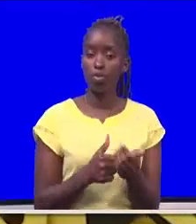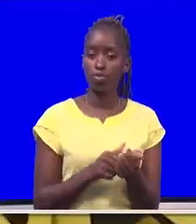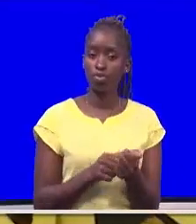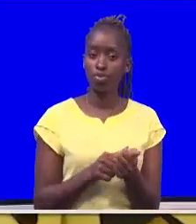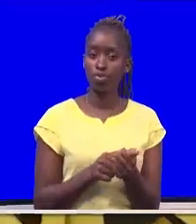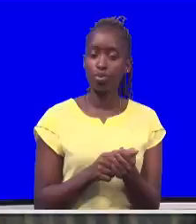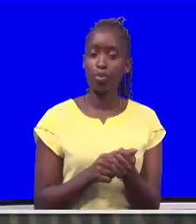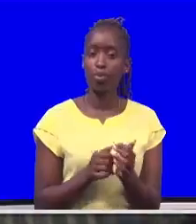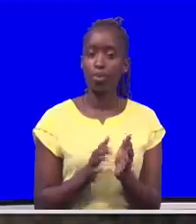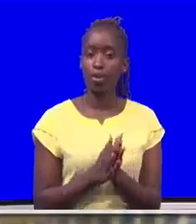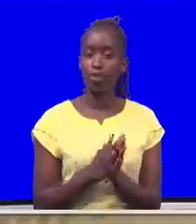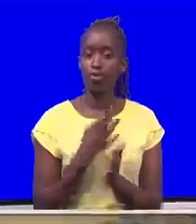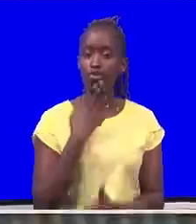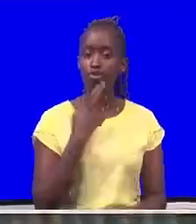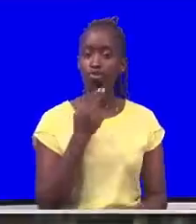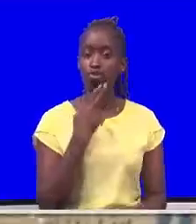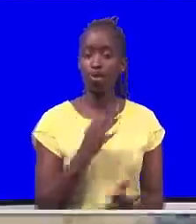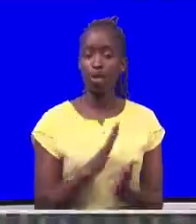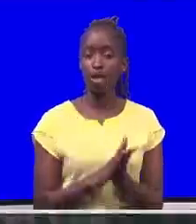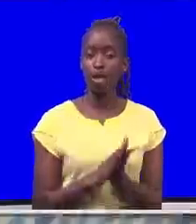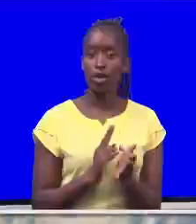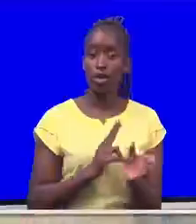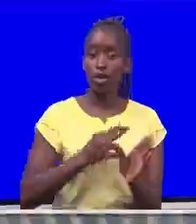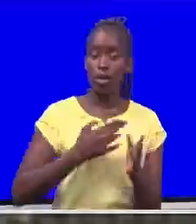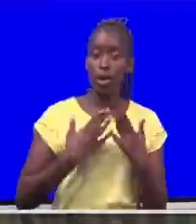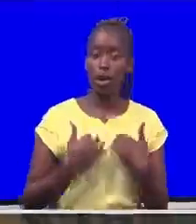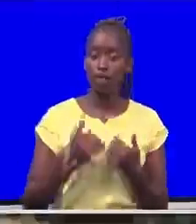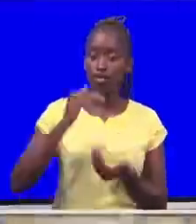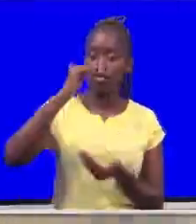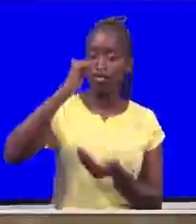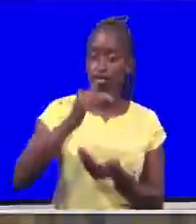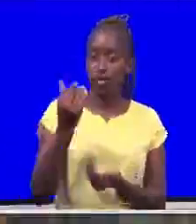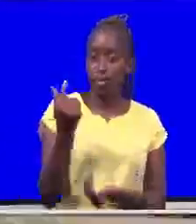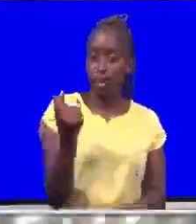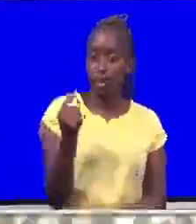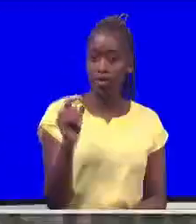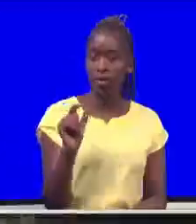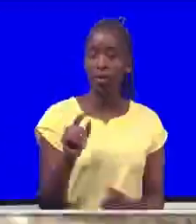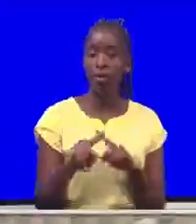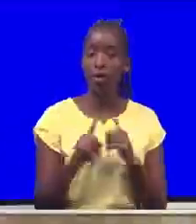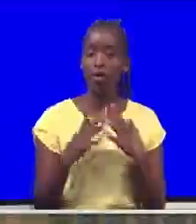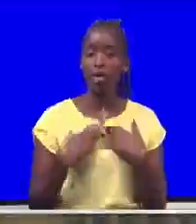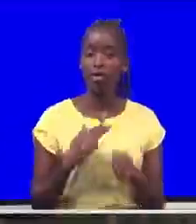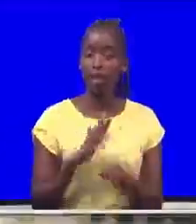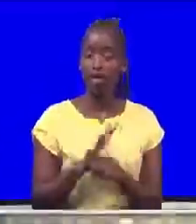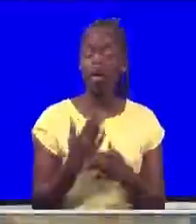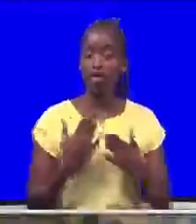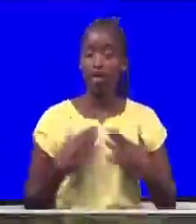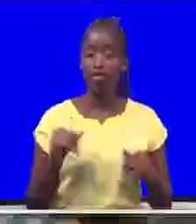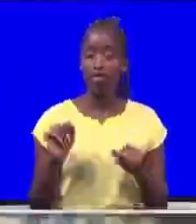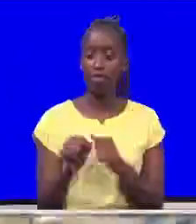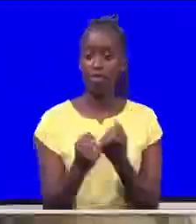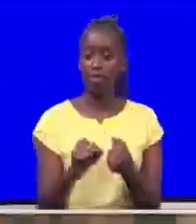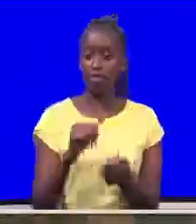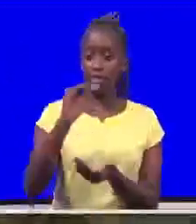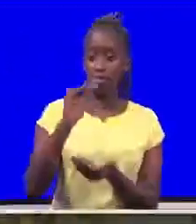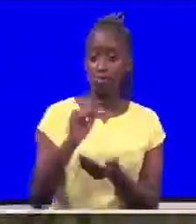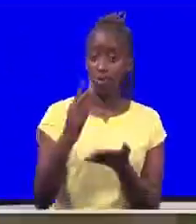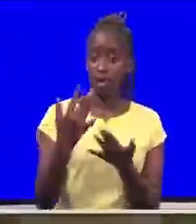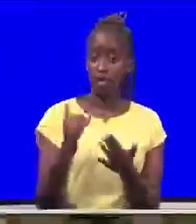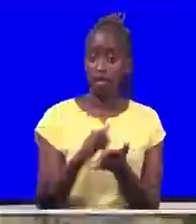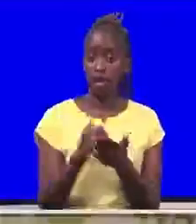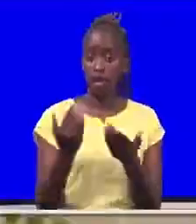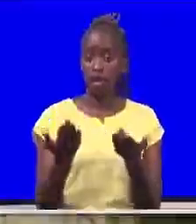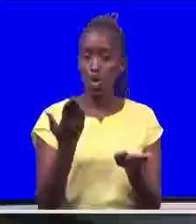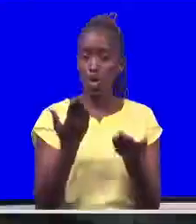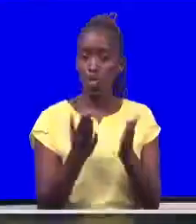na sukari imepungua kwa kiasi kidogo, ingawa bei za bidhaa nyingi bado hazijapungua. Hii ikilinganishwa na